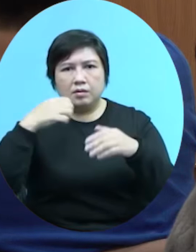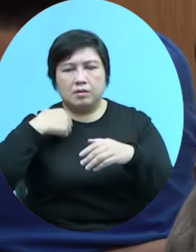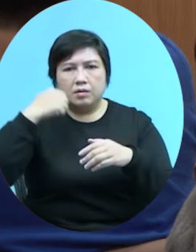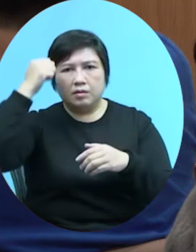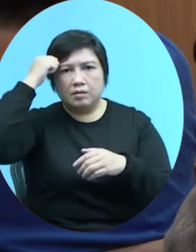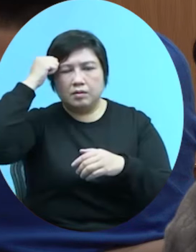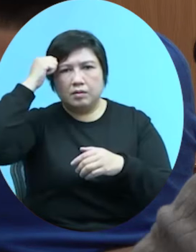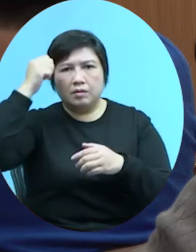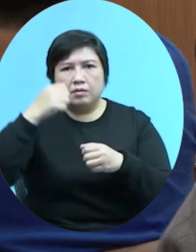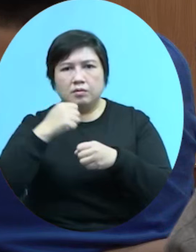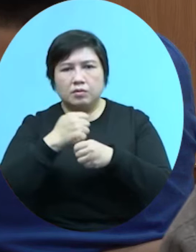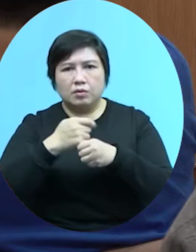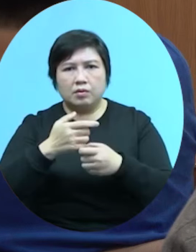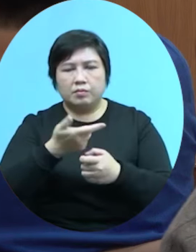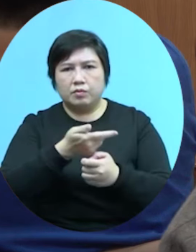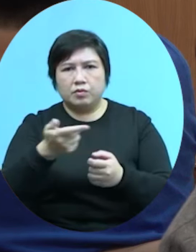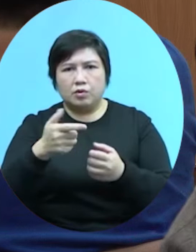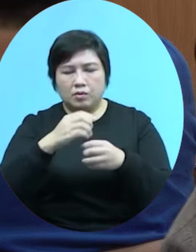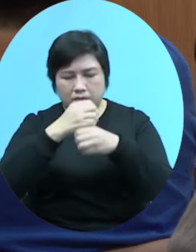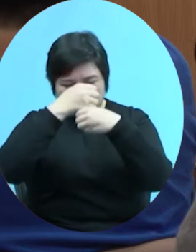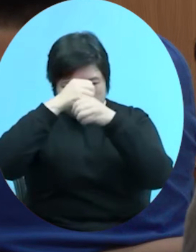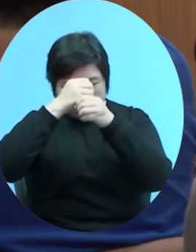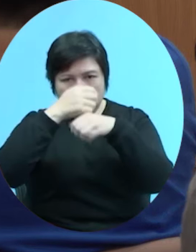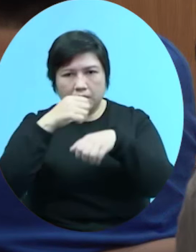做到這麼大規模的檢測